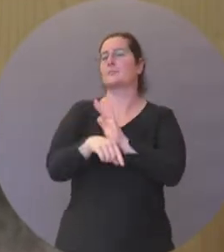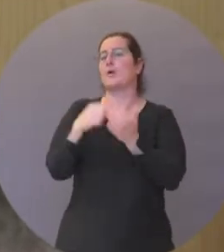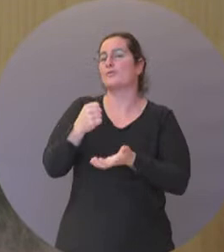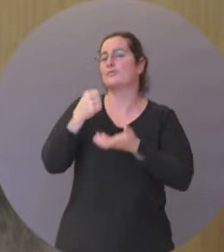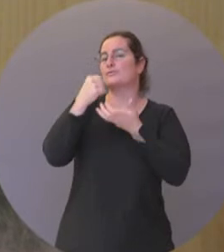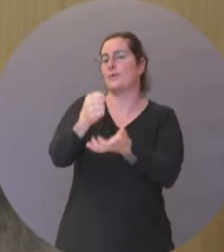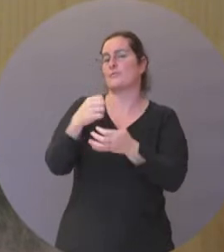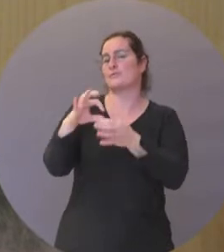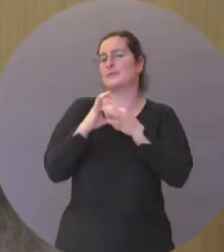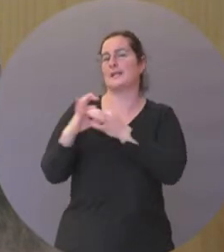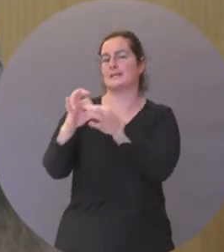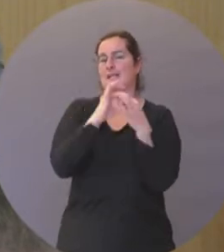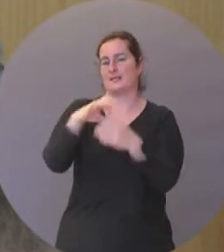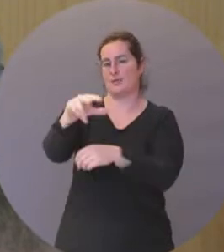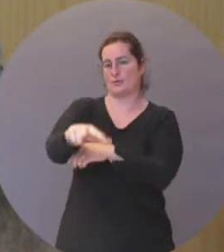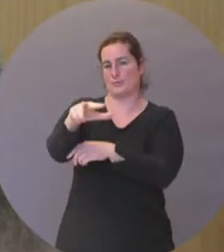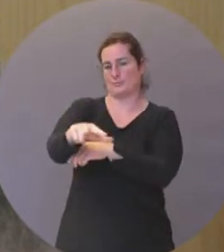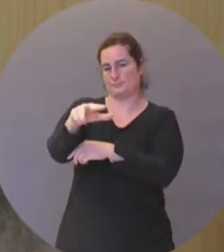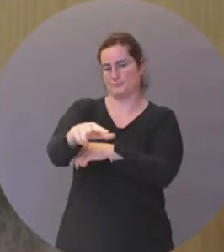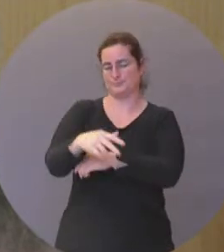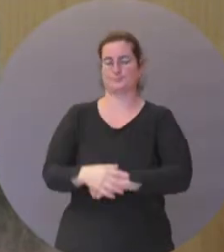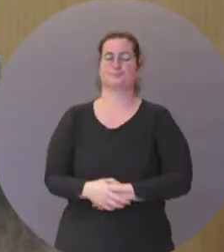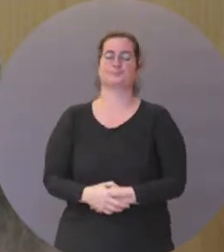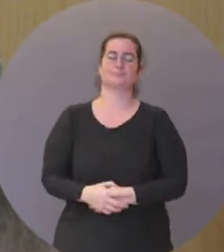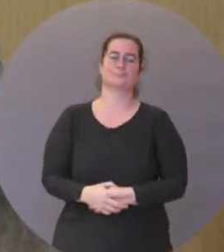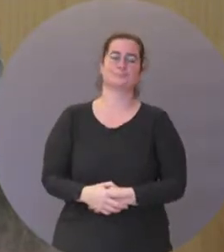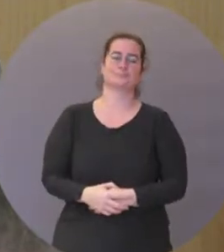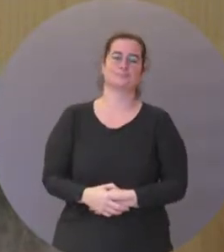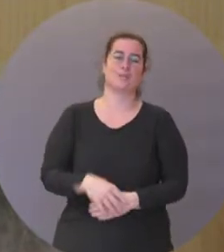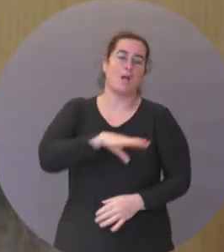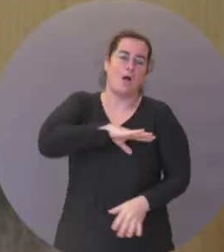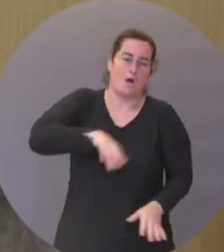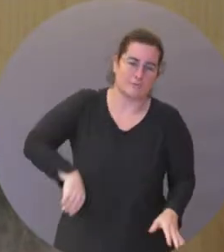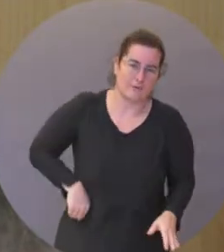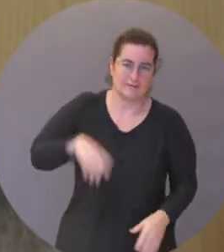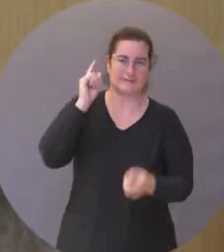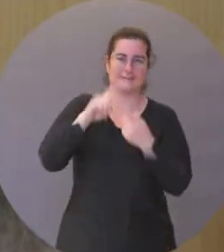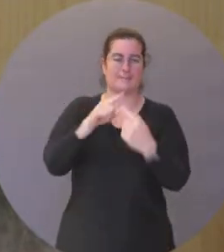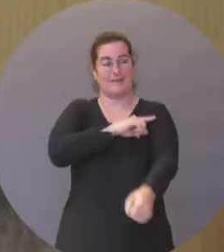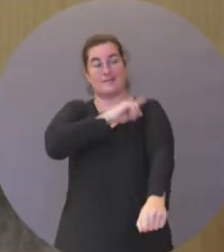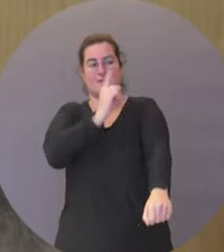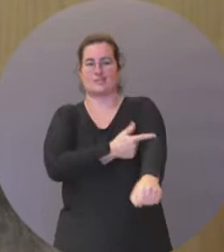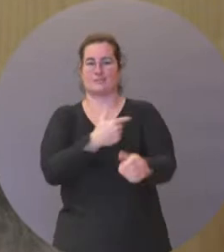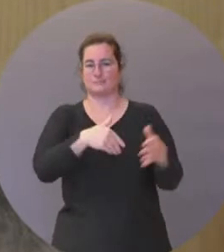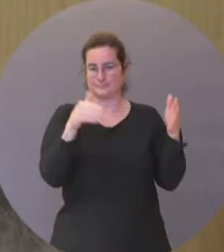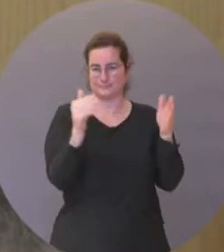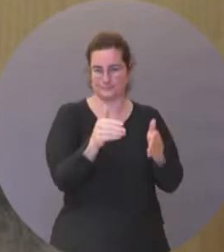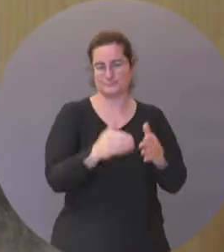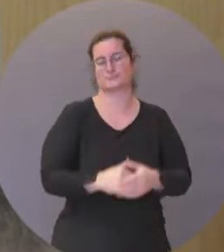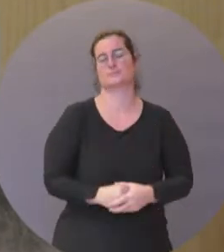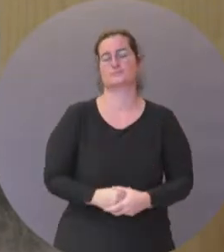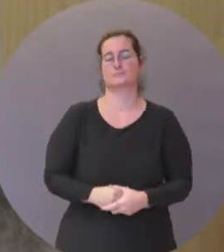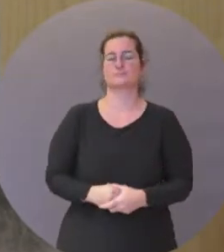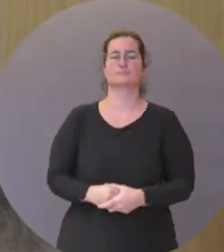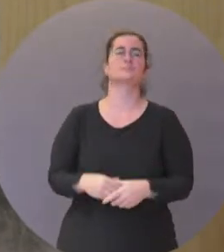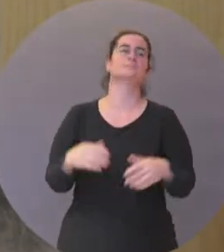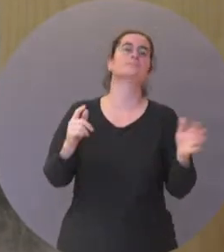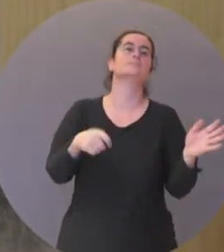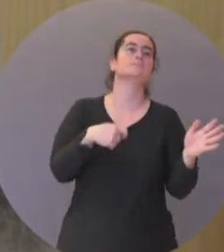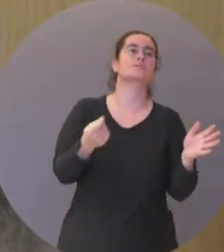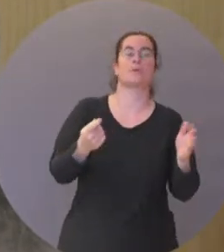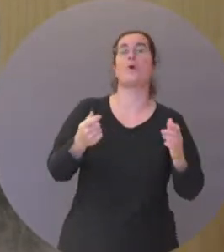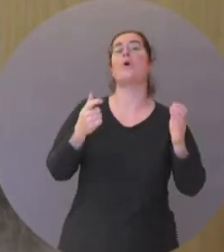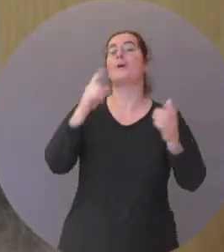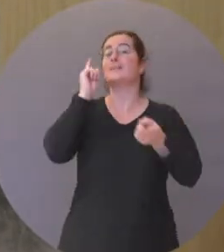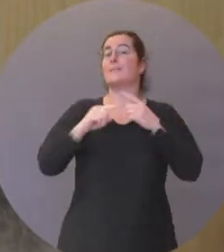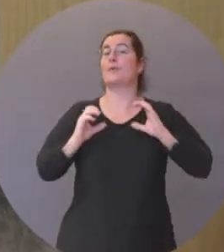logement enfin également sur l'aspect énergétique et notamment c'était évoqué pour les collèges